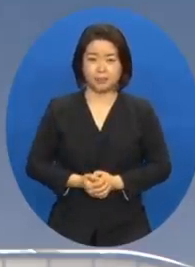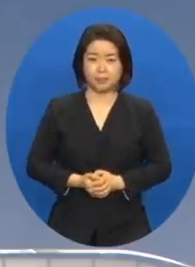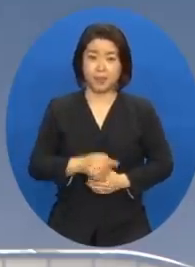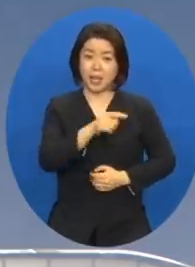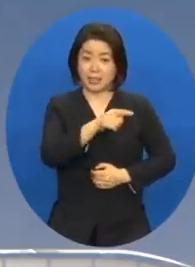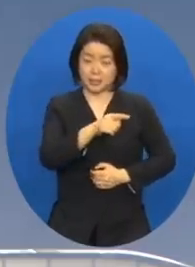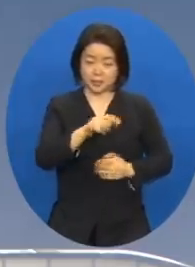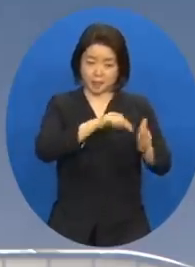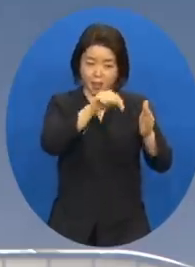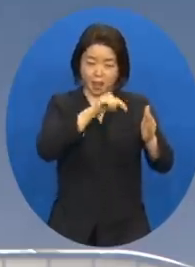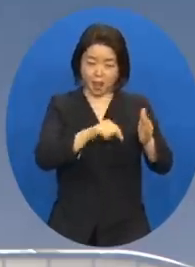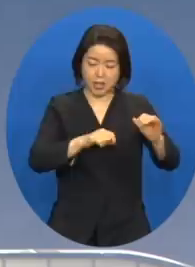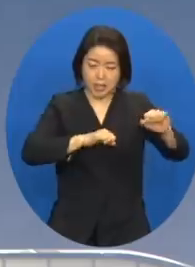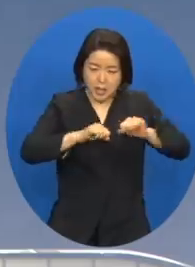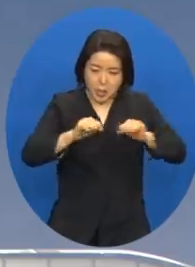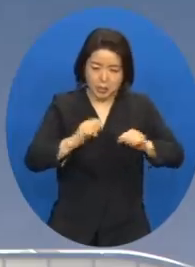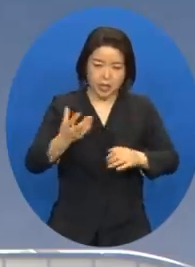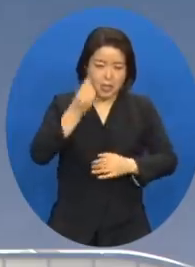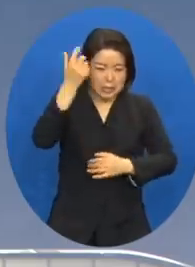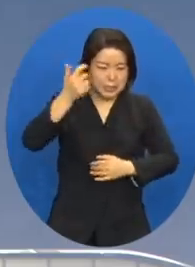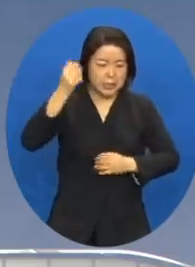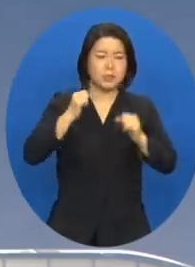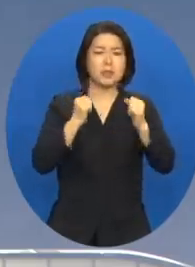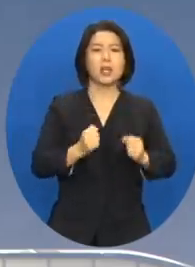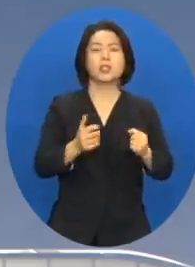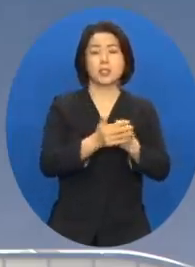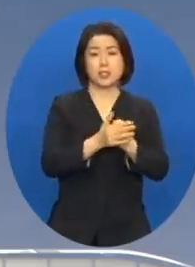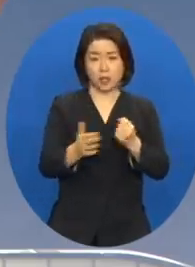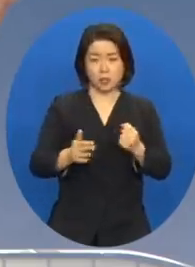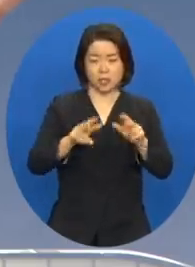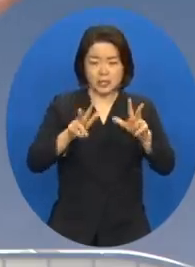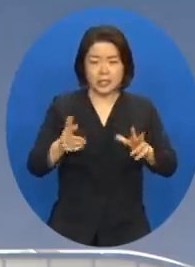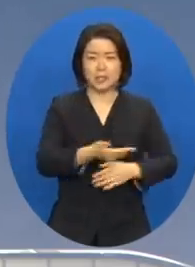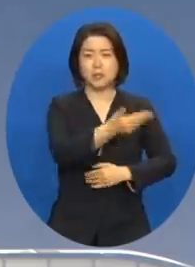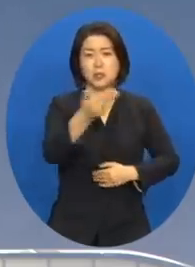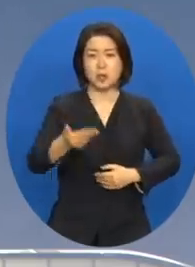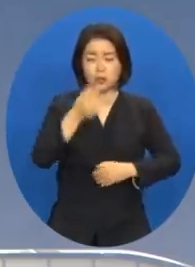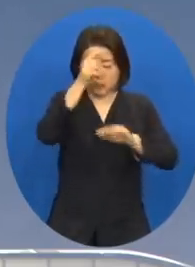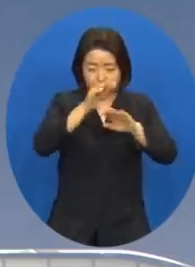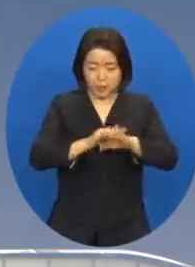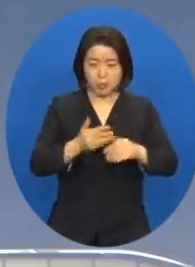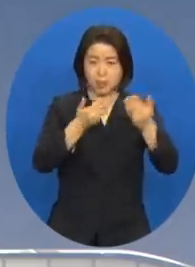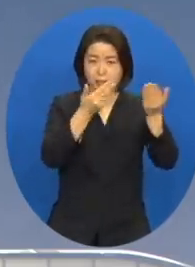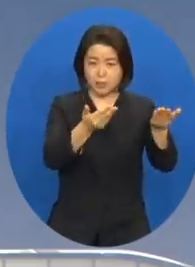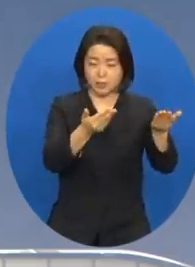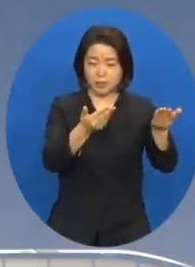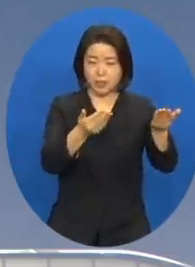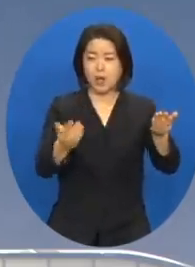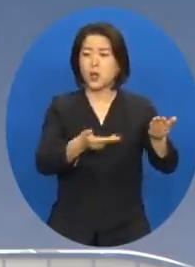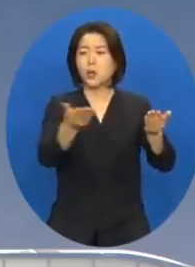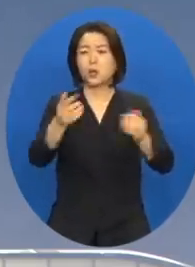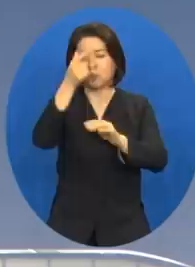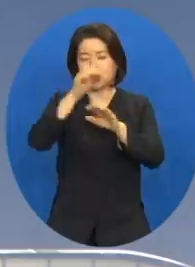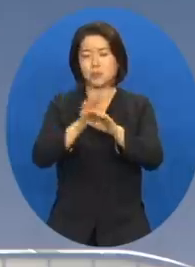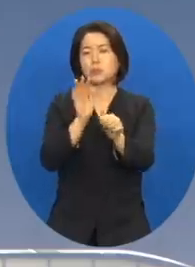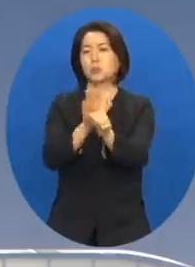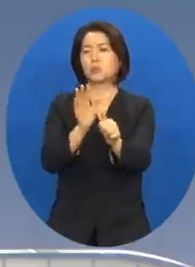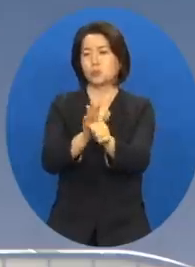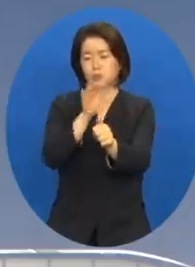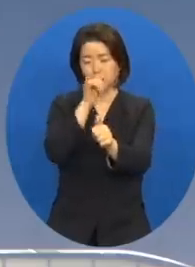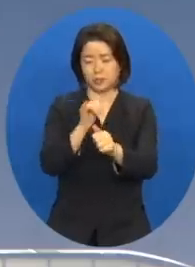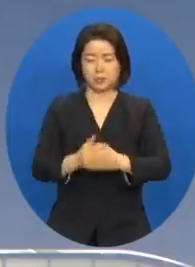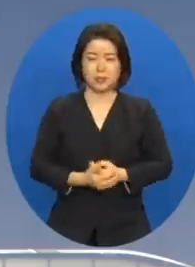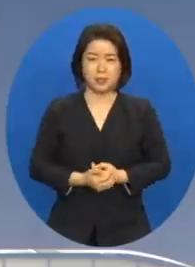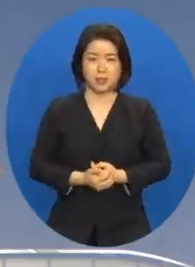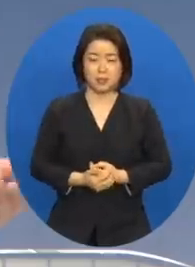그분 안에 역사하시는 성령님이 계시니까 지금 여러분 예배 드릴 때 여러분 예배를 도와주시는 거예요.